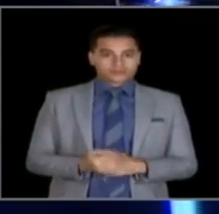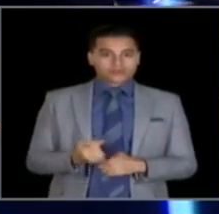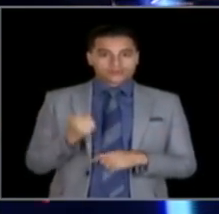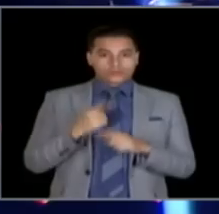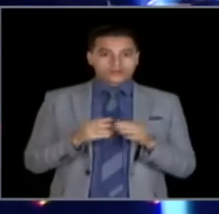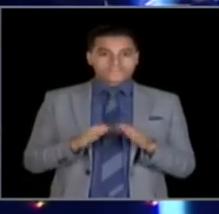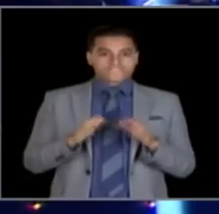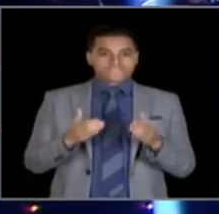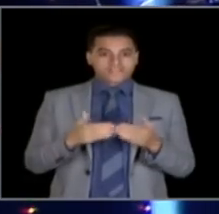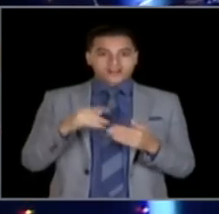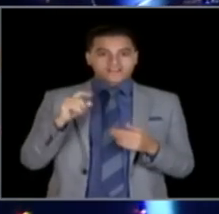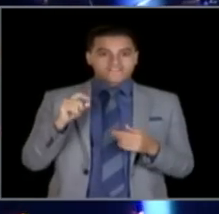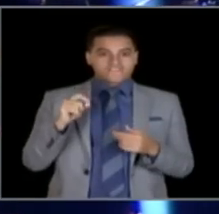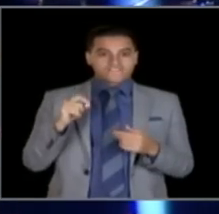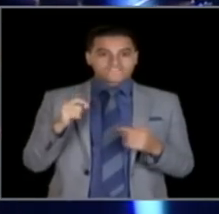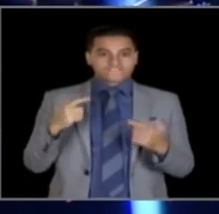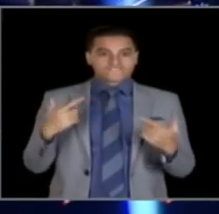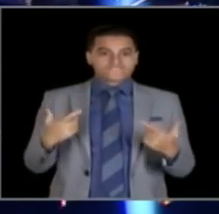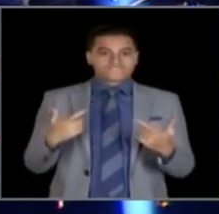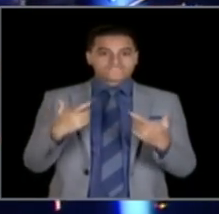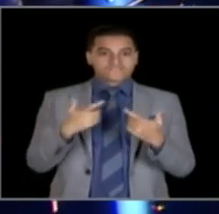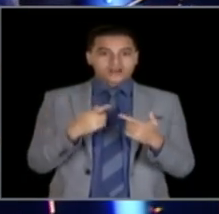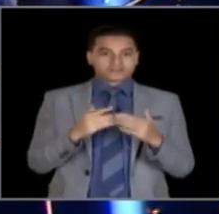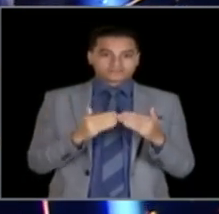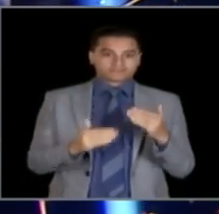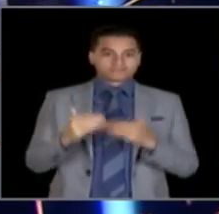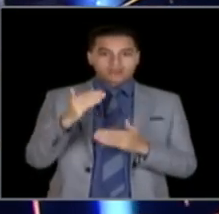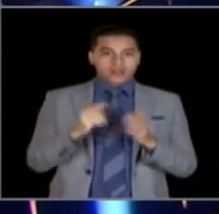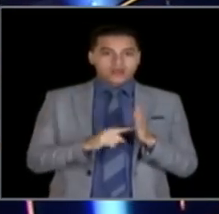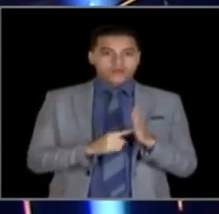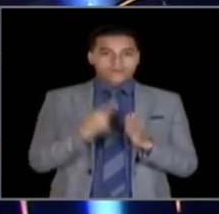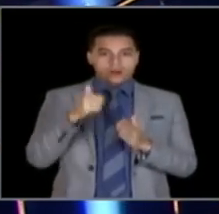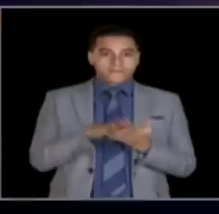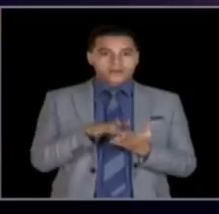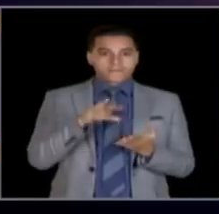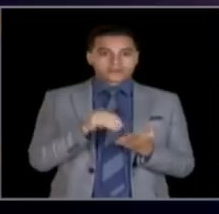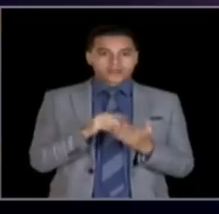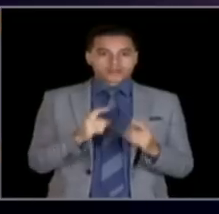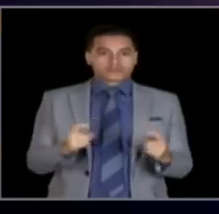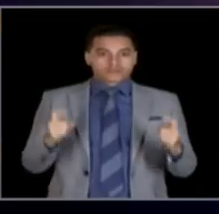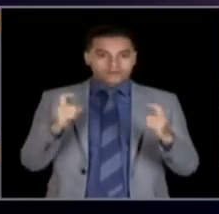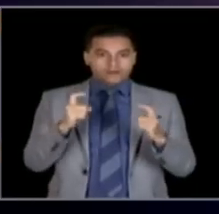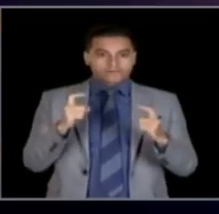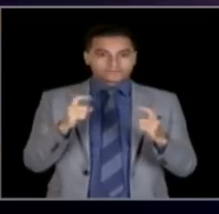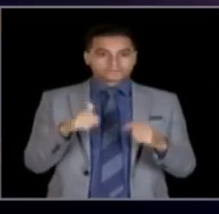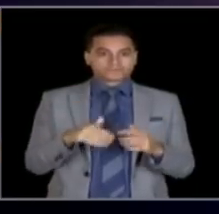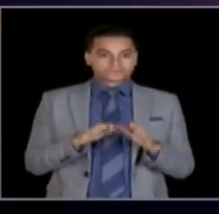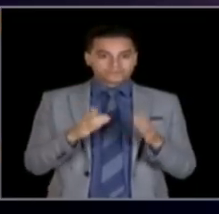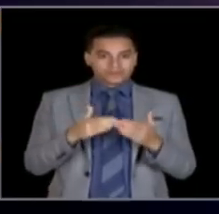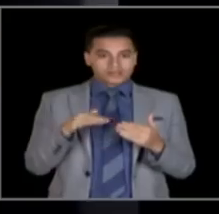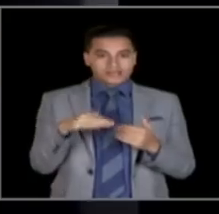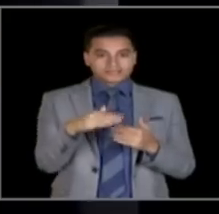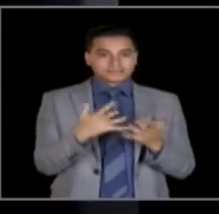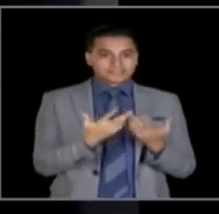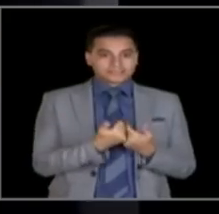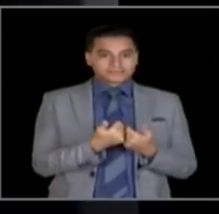وفريق فايترز تقدموا أول مرة من بداية المباراة. أليجيترز كنتوا